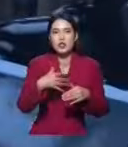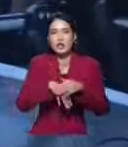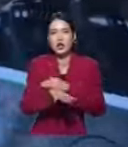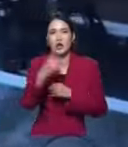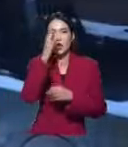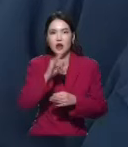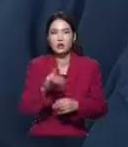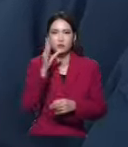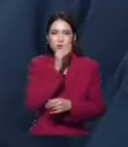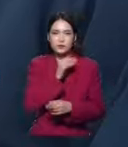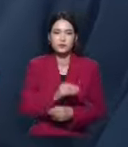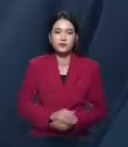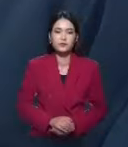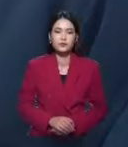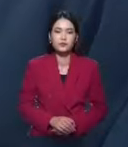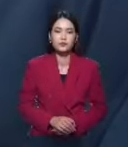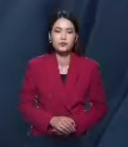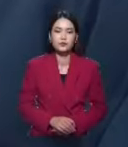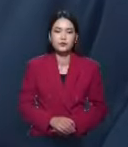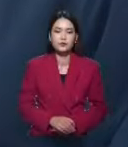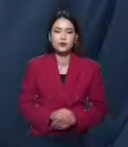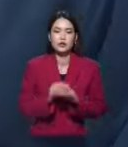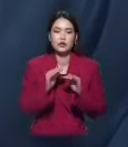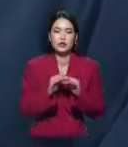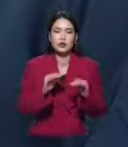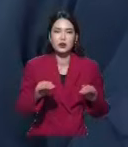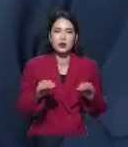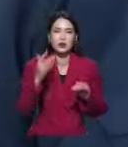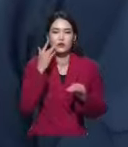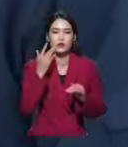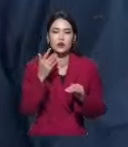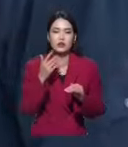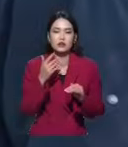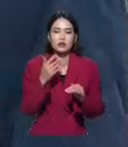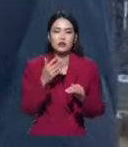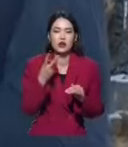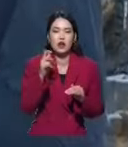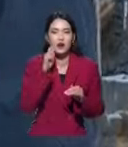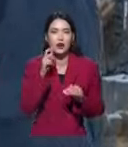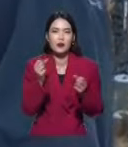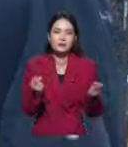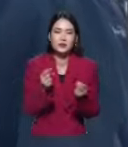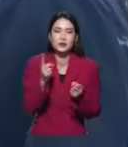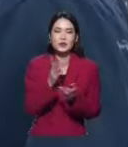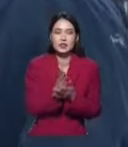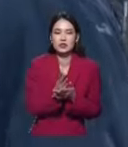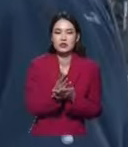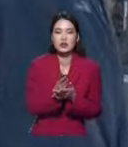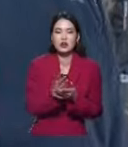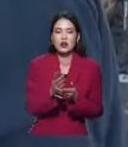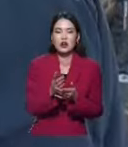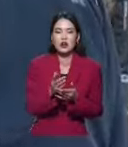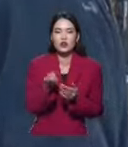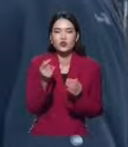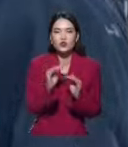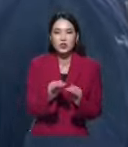сауғалаған. Балдардың мектепке екінші аяқ киім апарады ғой, енді екі жыл аяқ киімдері, жеңіл аяқ киімнің бәрі өртеніп кетті,